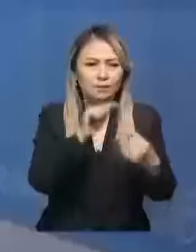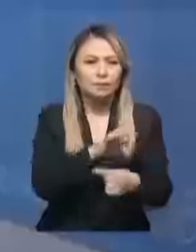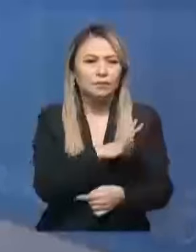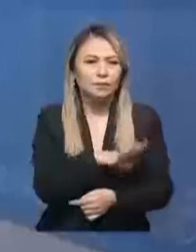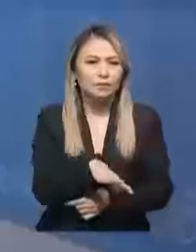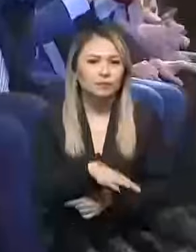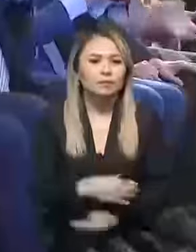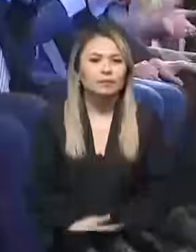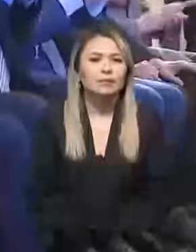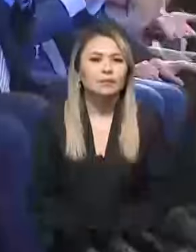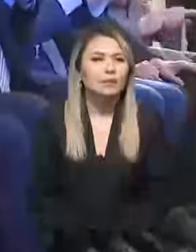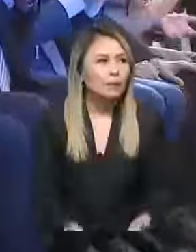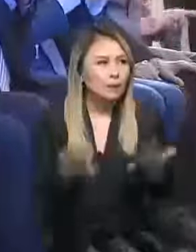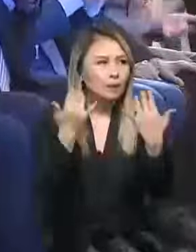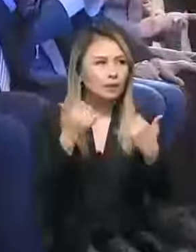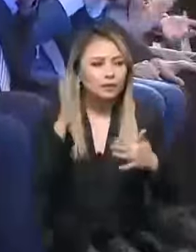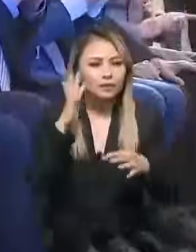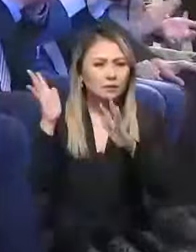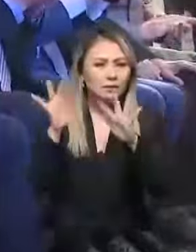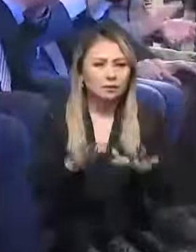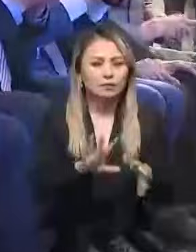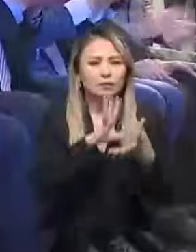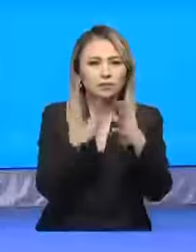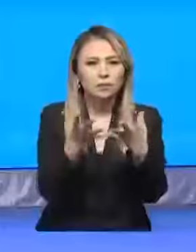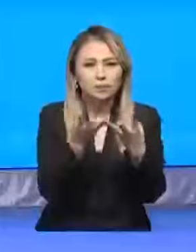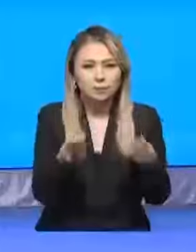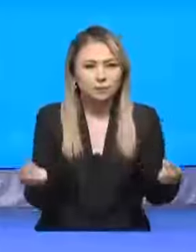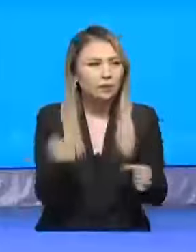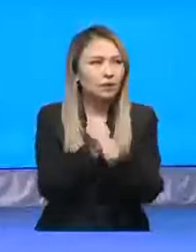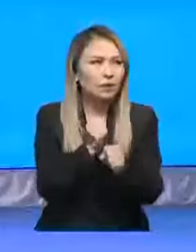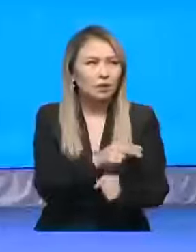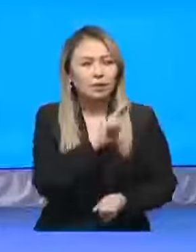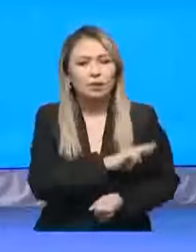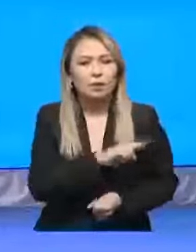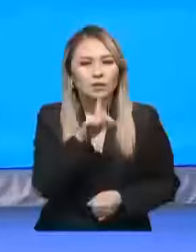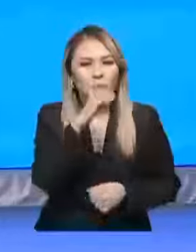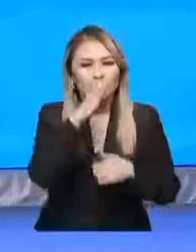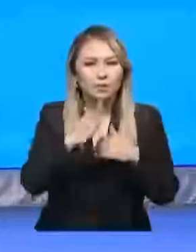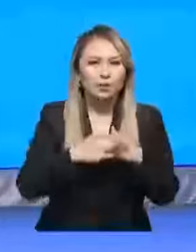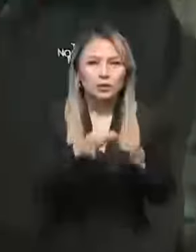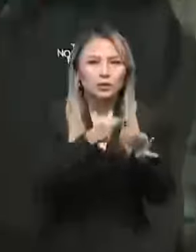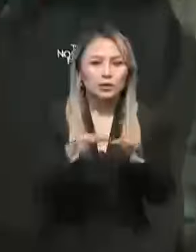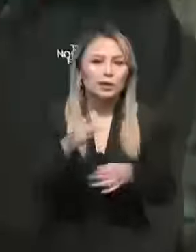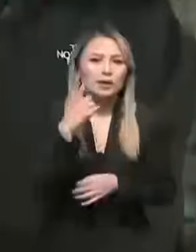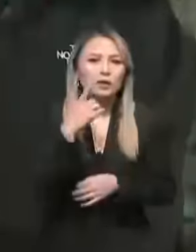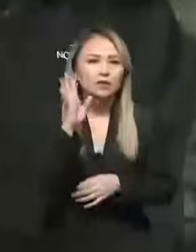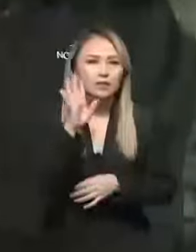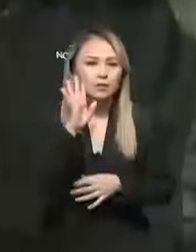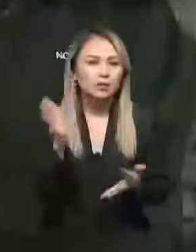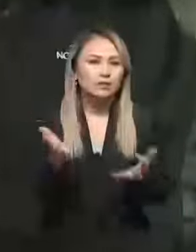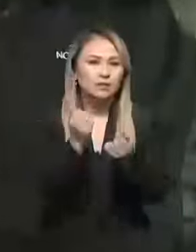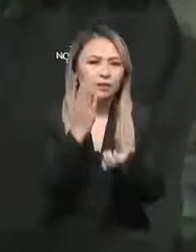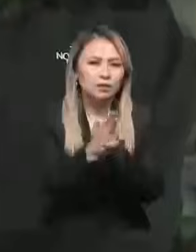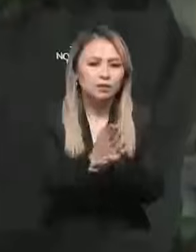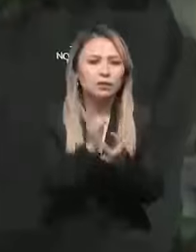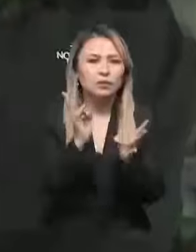солай көзге түсіп қалды. Қазір қарғын судың беті қайтты. Уақытында жүргізілген жұмыстың нәтижесінде 100-ге жуық елді мекен қызыл судан аман қалды. Ал тасқыннан зардап